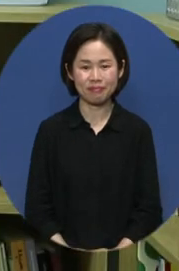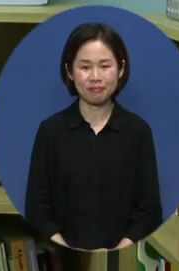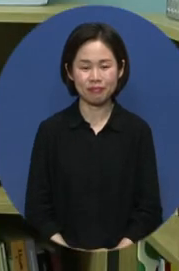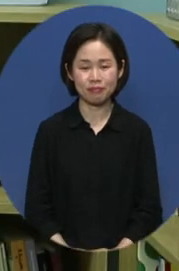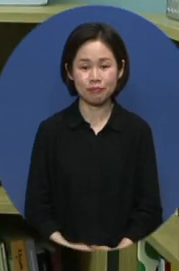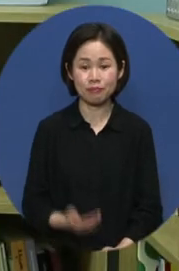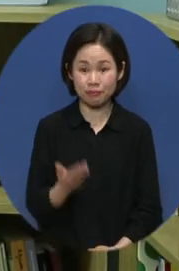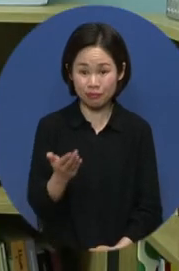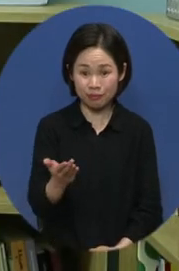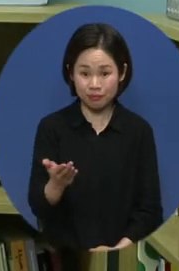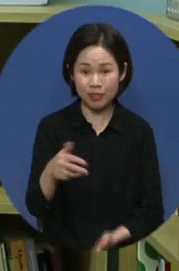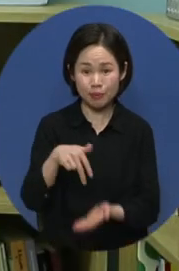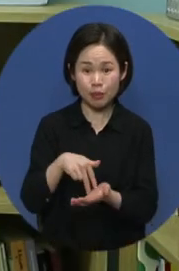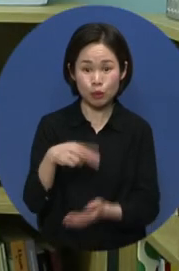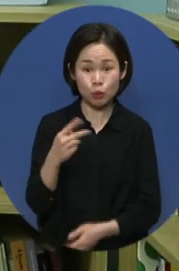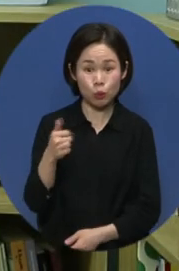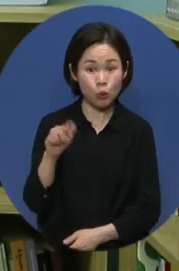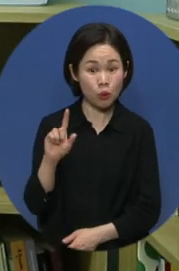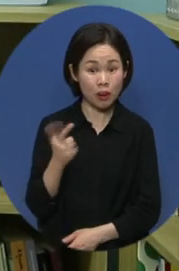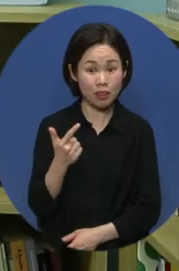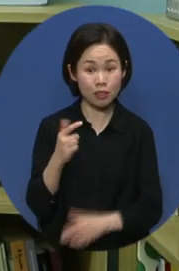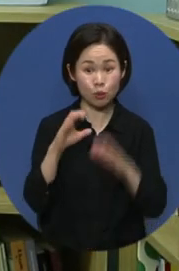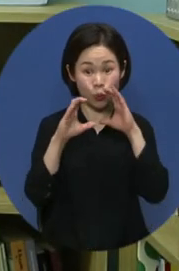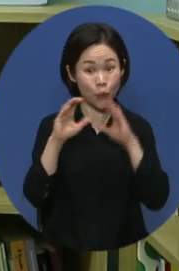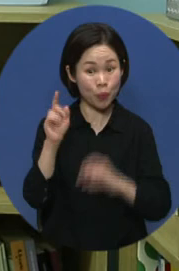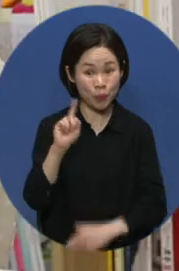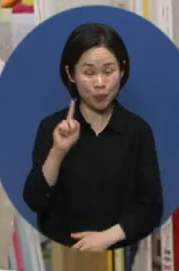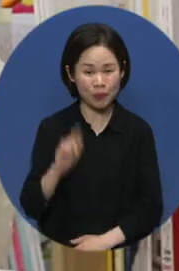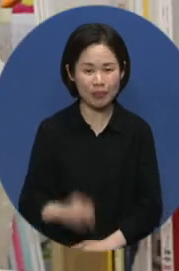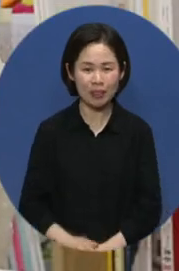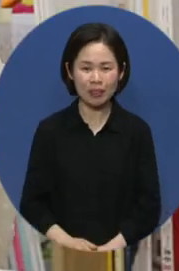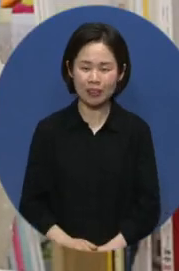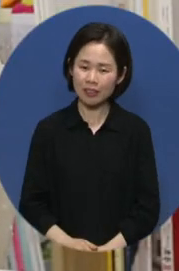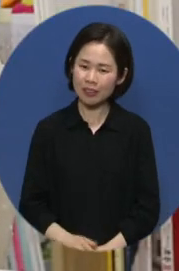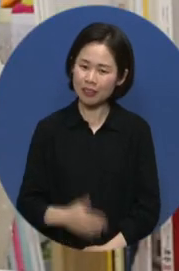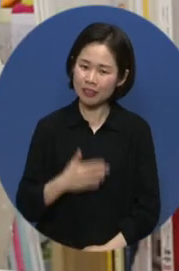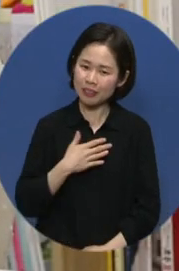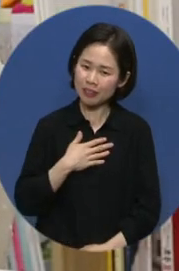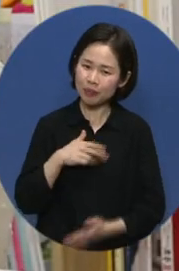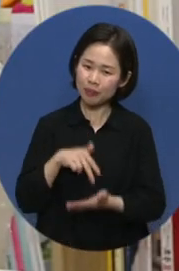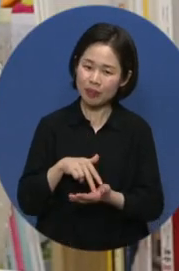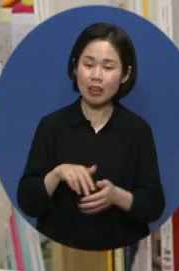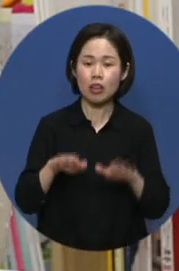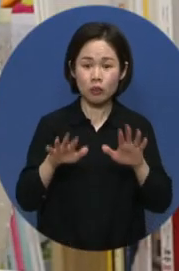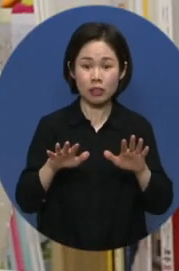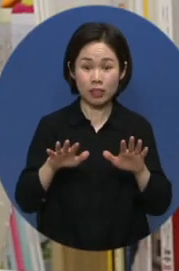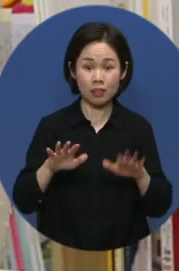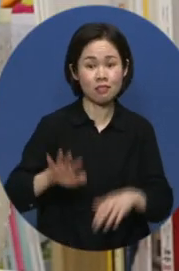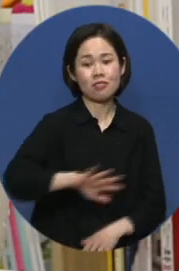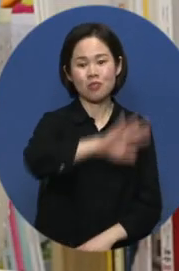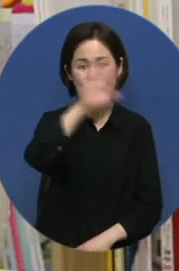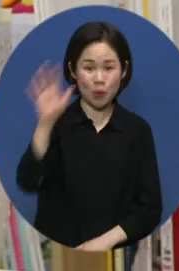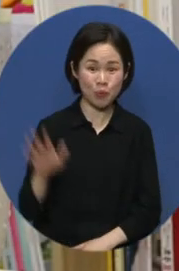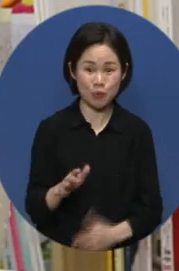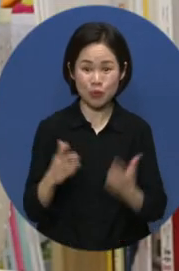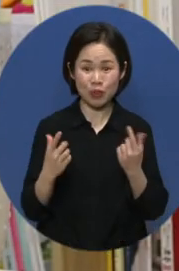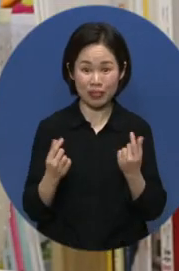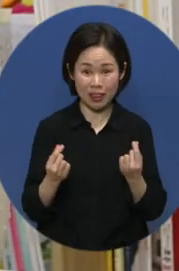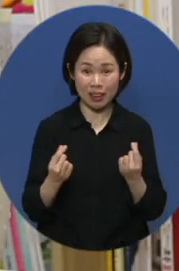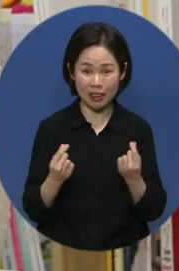생각합니다. 대표님에게 소소한 소통이란 어떤 의미가 있을까요? 저한테 소소한 소통은 현재는 전부이다라는 생각이 듭니다.